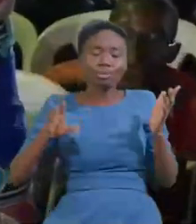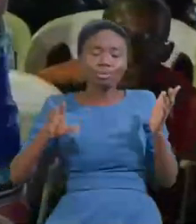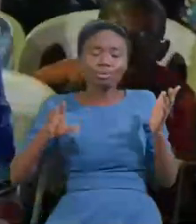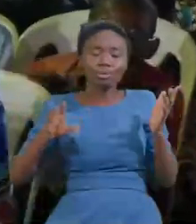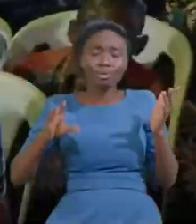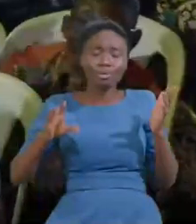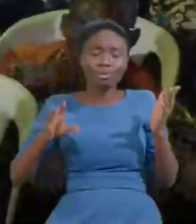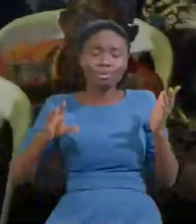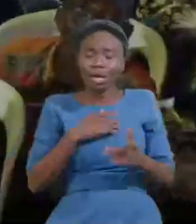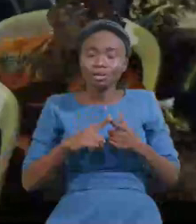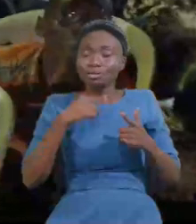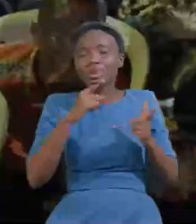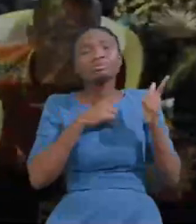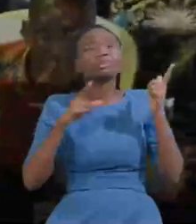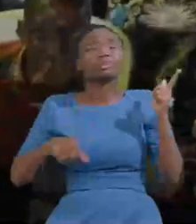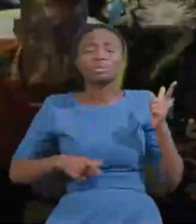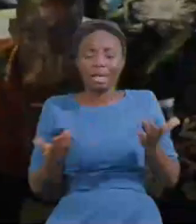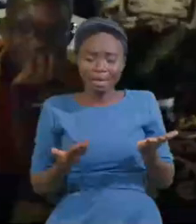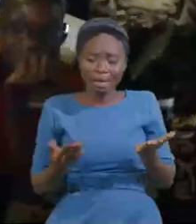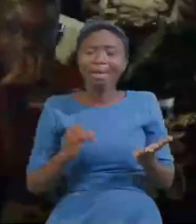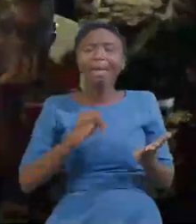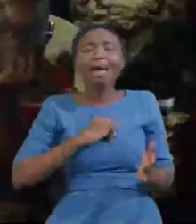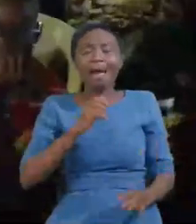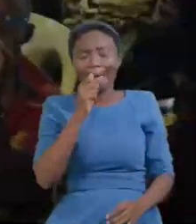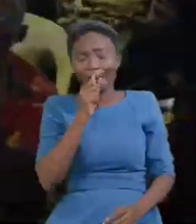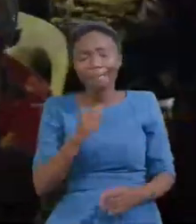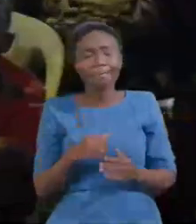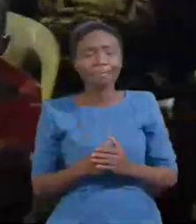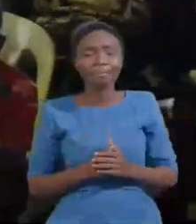Tu te lèves pour soumettre ta vie à Christ.